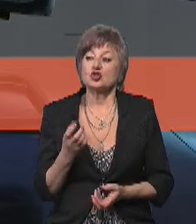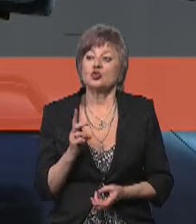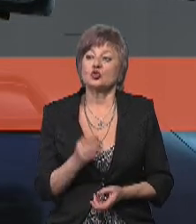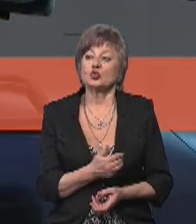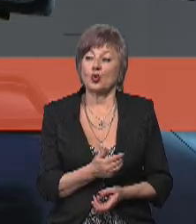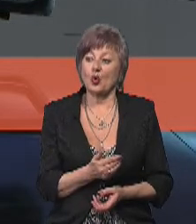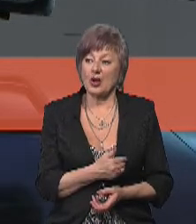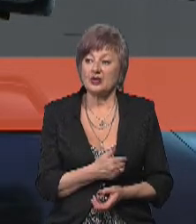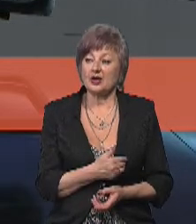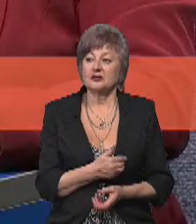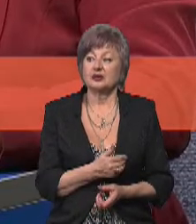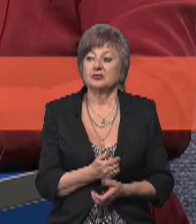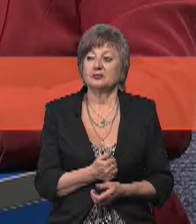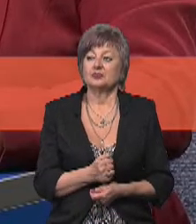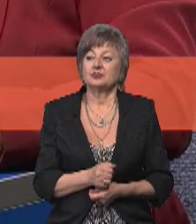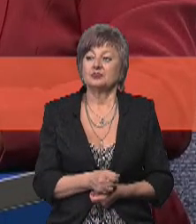намагаються